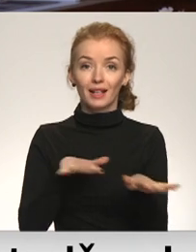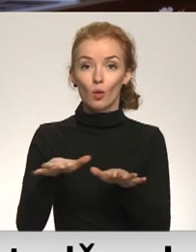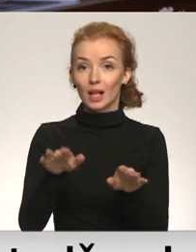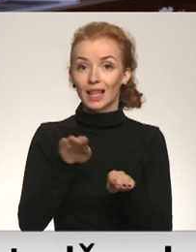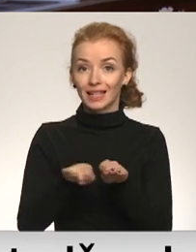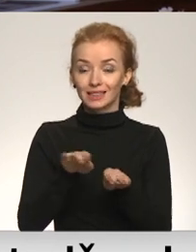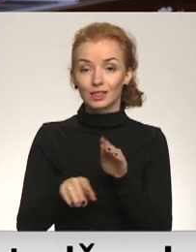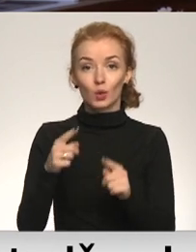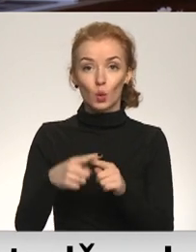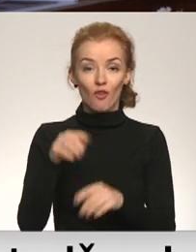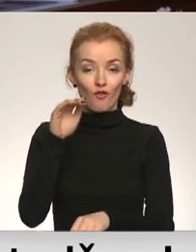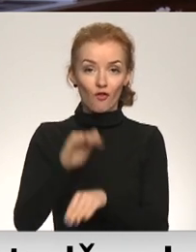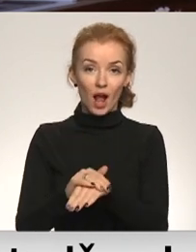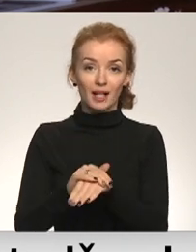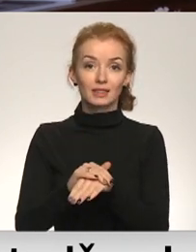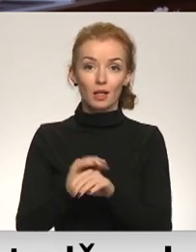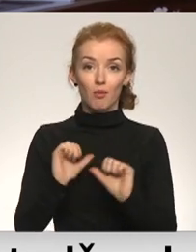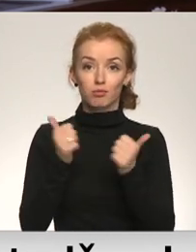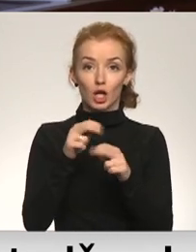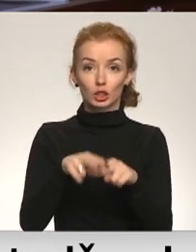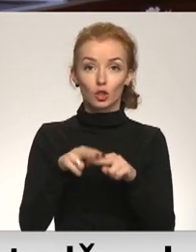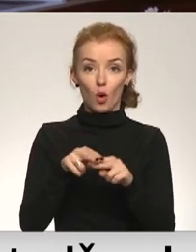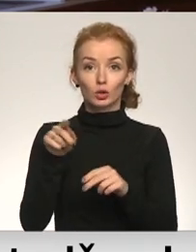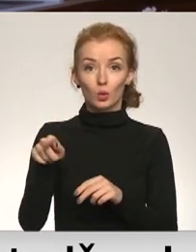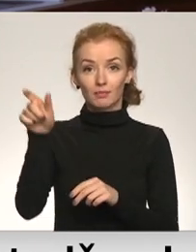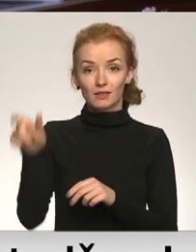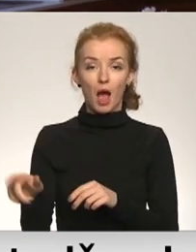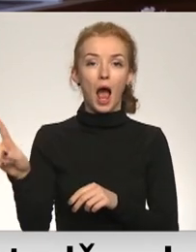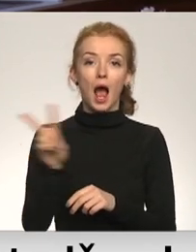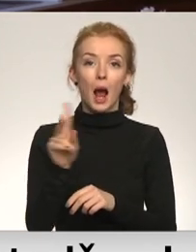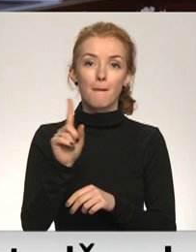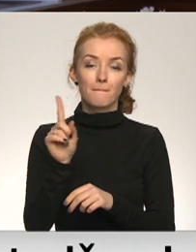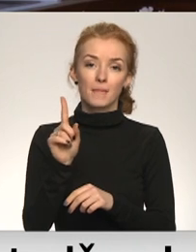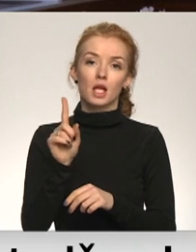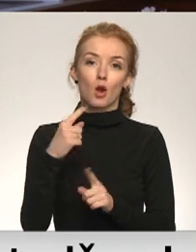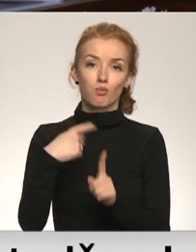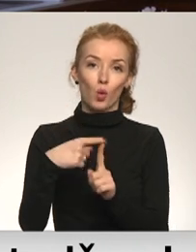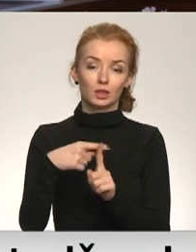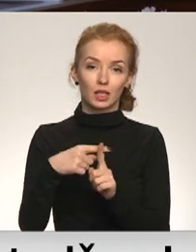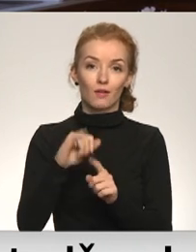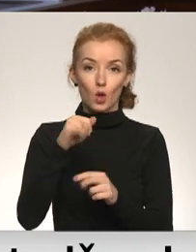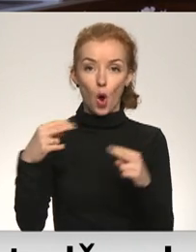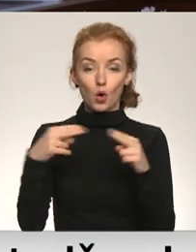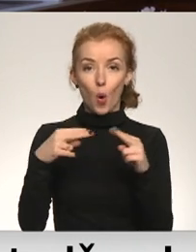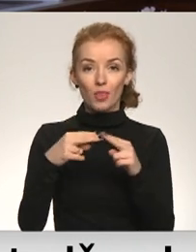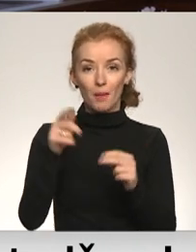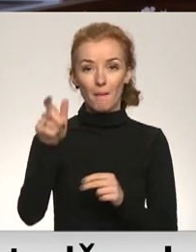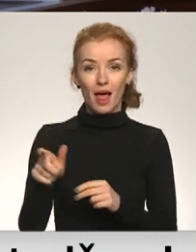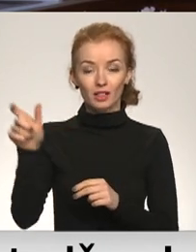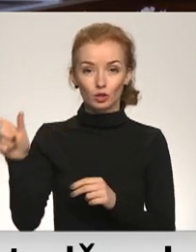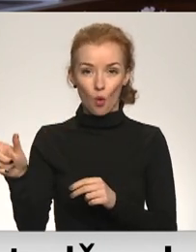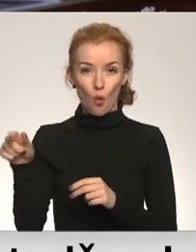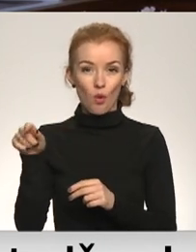līdzīgi un būtībā sūtīt pašizolāciju tikai tos, kam ir pozitīvi testi. Ja tātad faktiski to kontaktu personu pieeju